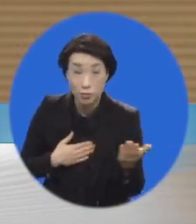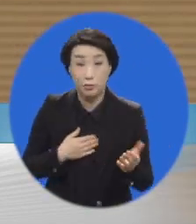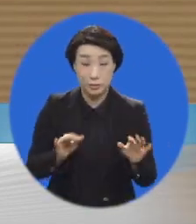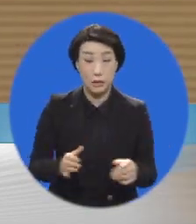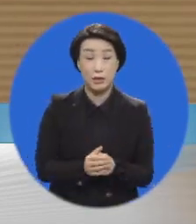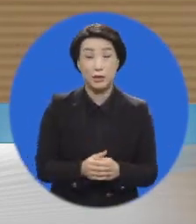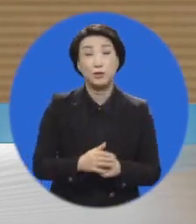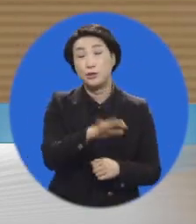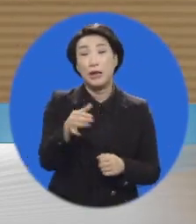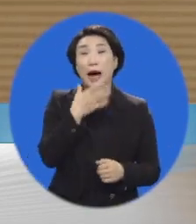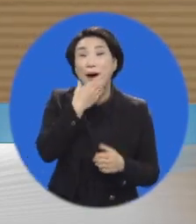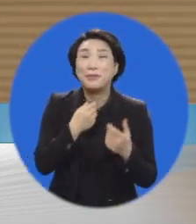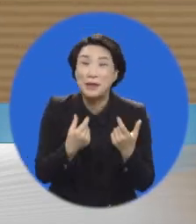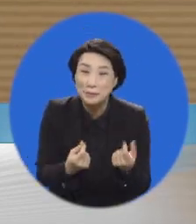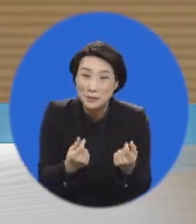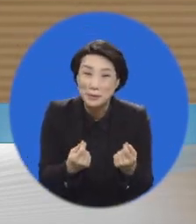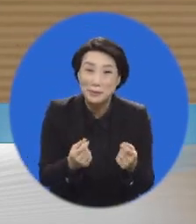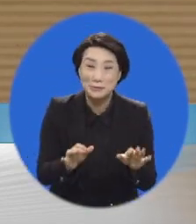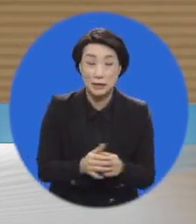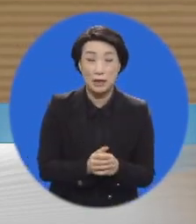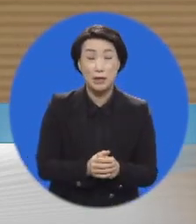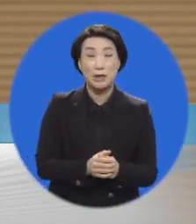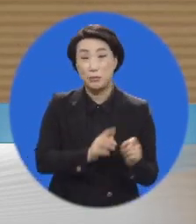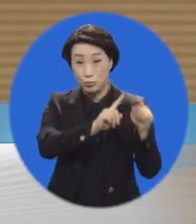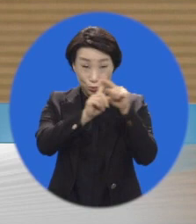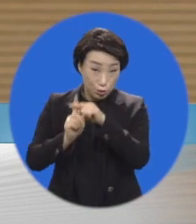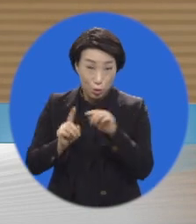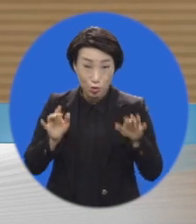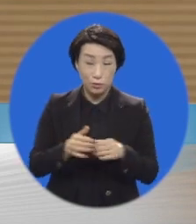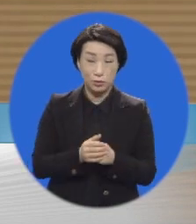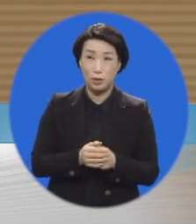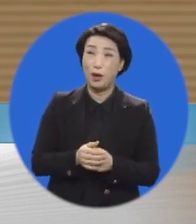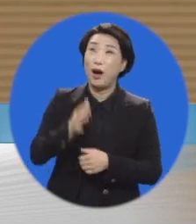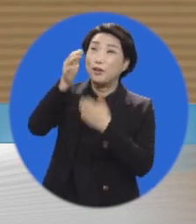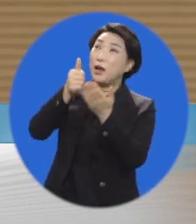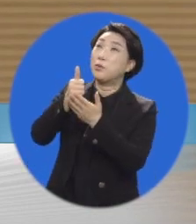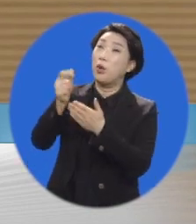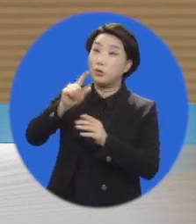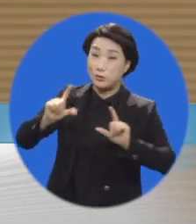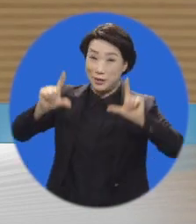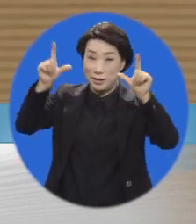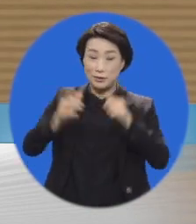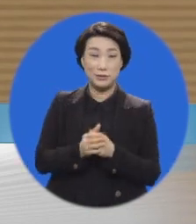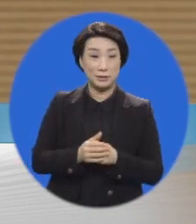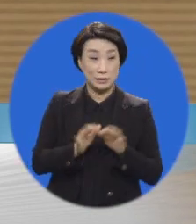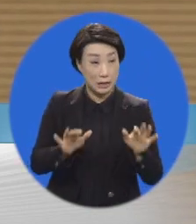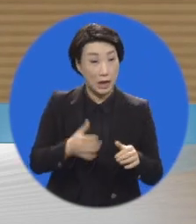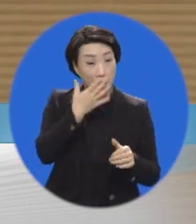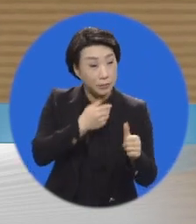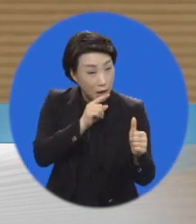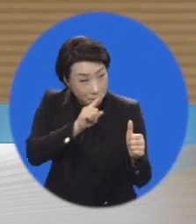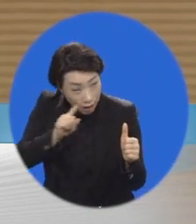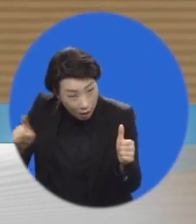우리는 아브라함처럼 이유 없이 하나님이 어느 날 아브라함아